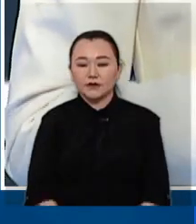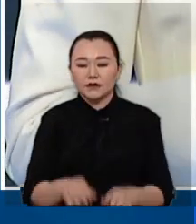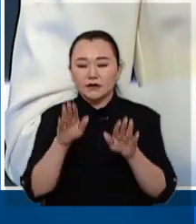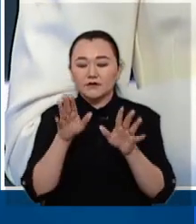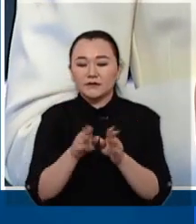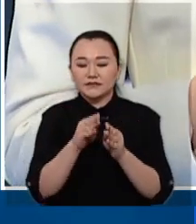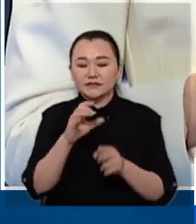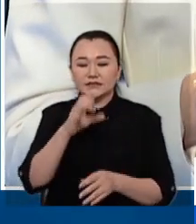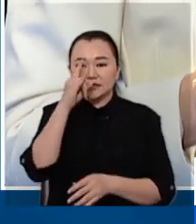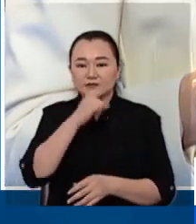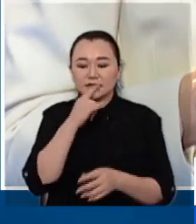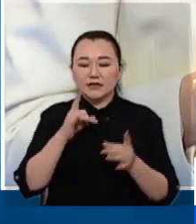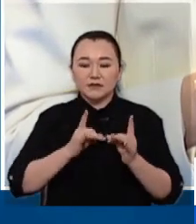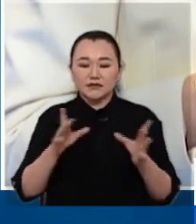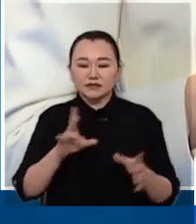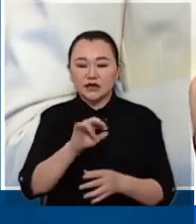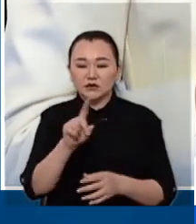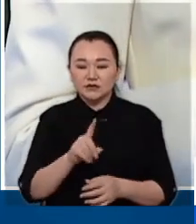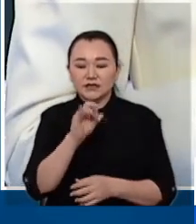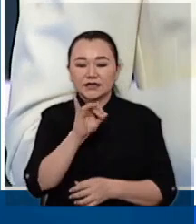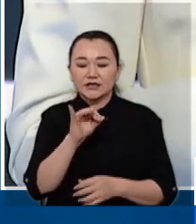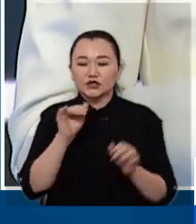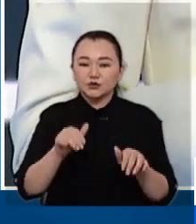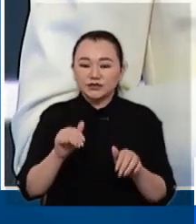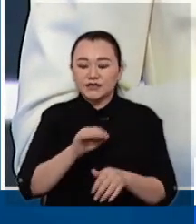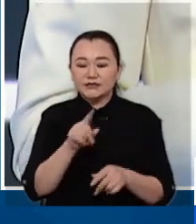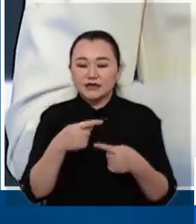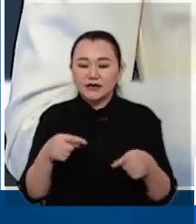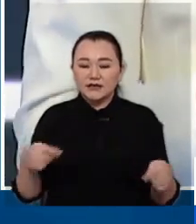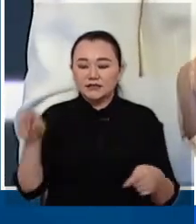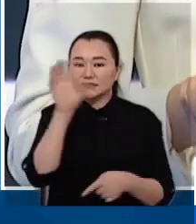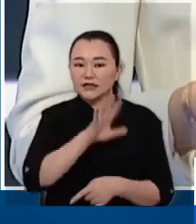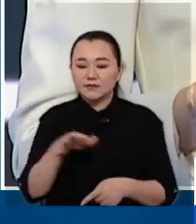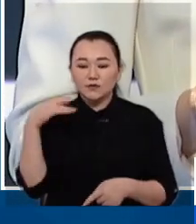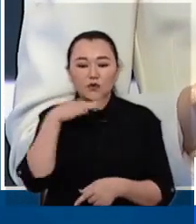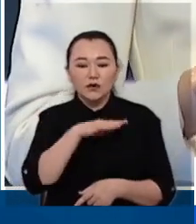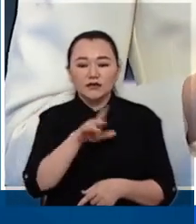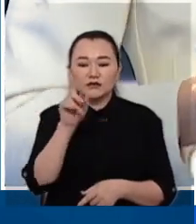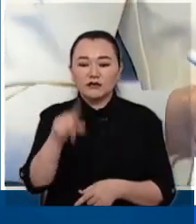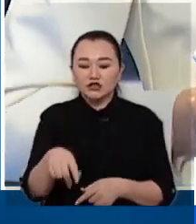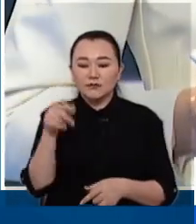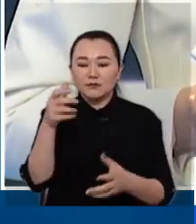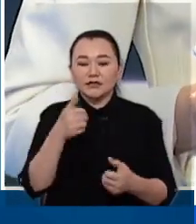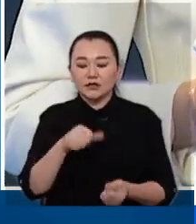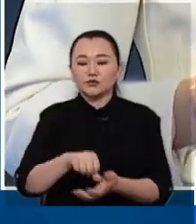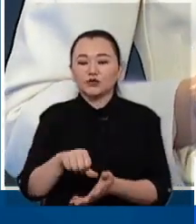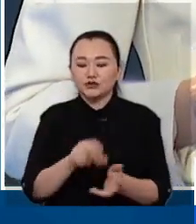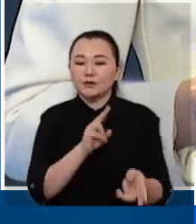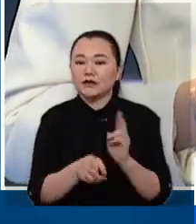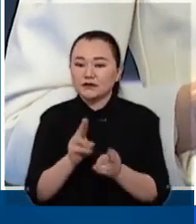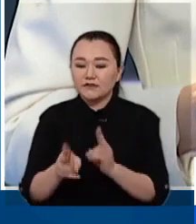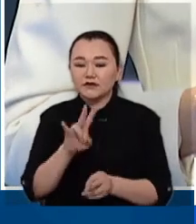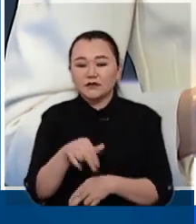Вместе с казахстанцами отпраздновали Наурыз и студенты из разных стран. Многие из них даже приняли участие в